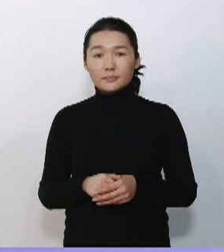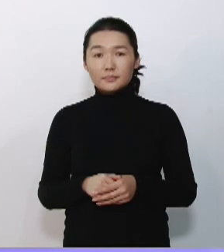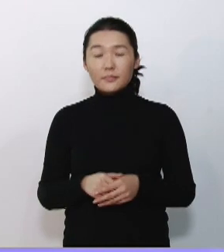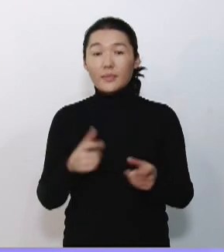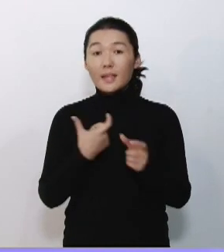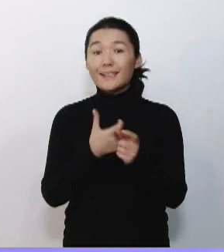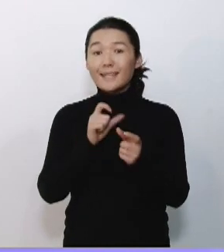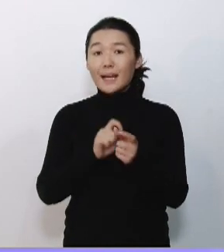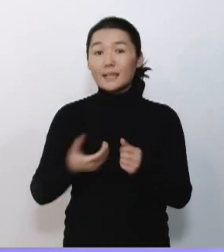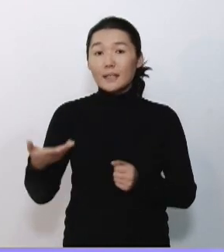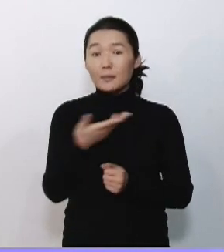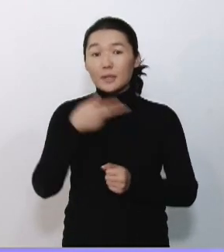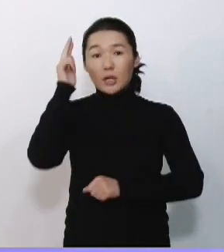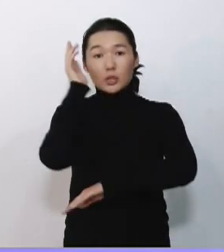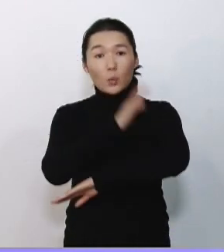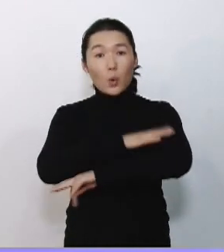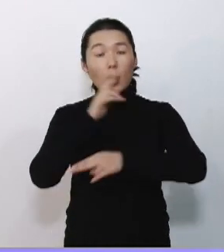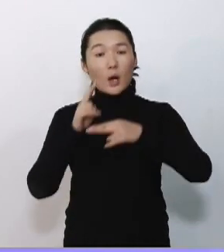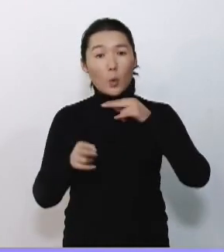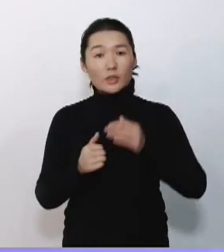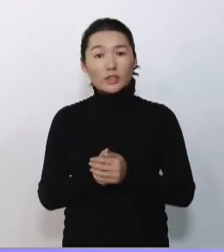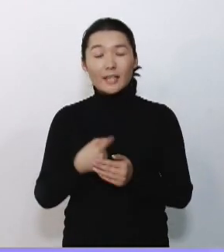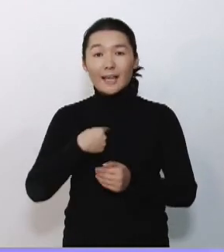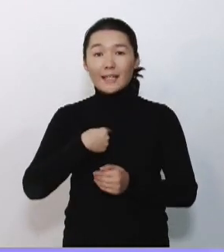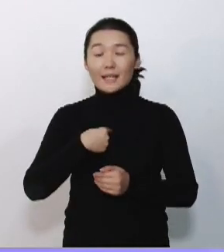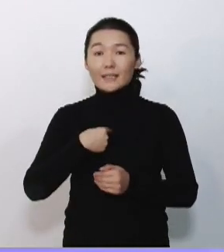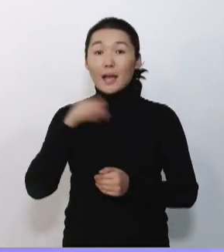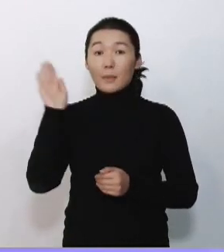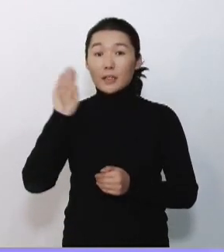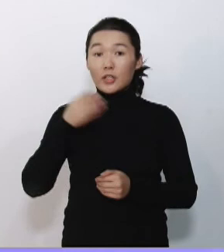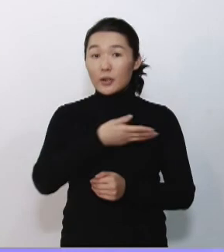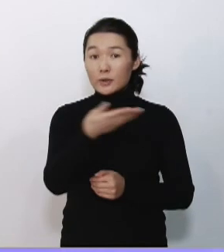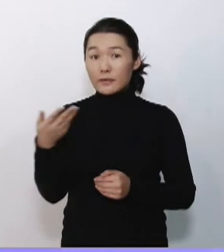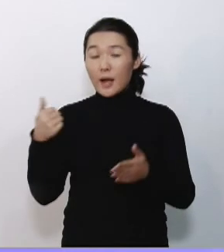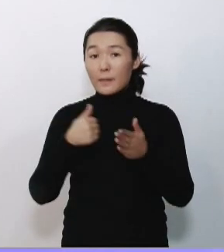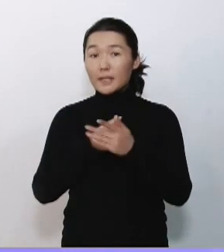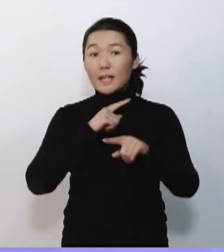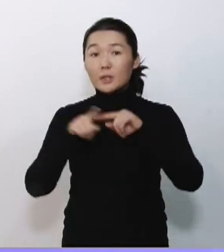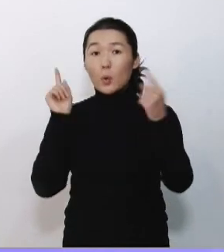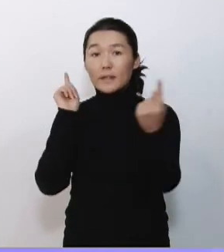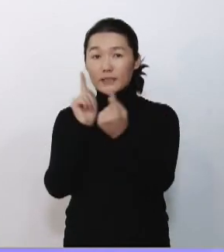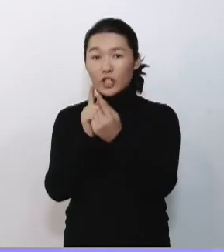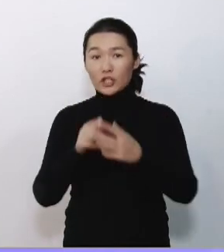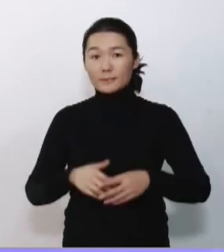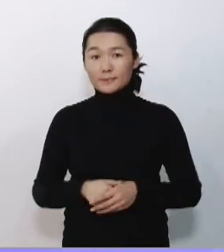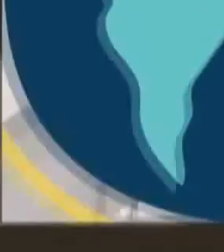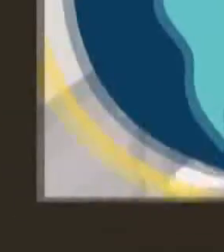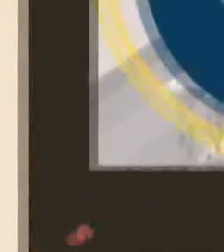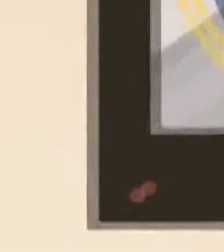На этом наш урок окончен. Я прощаюсь с вами. До скорой встречи!